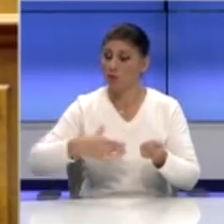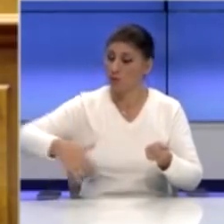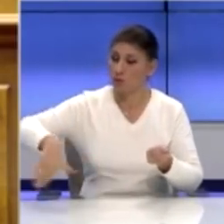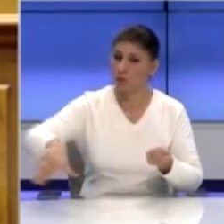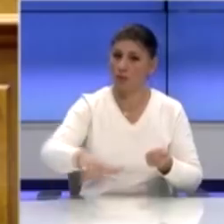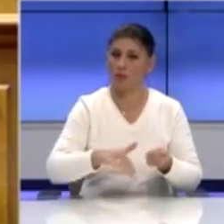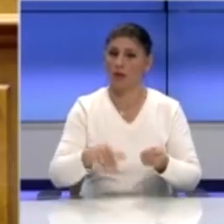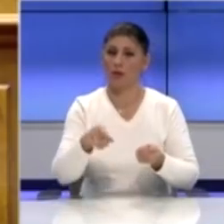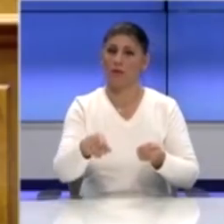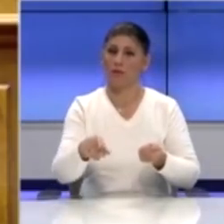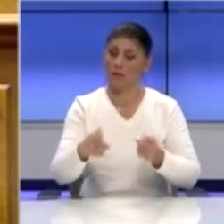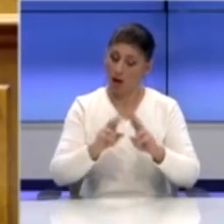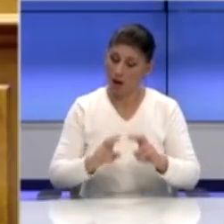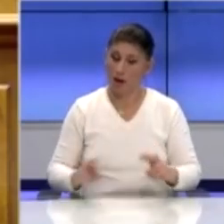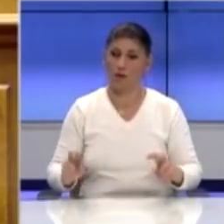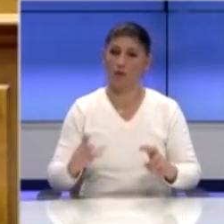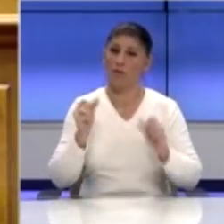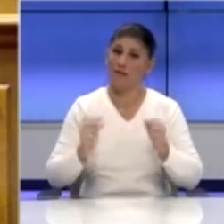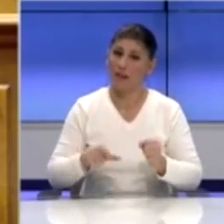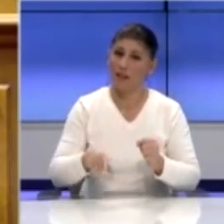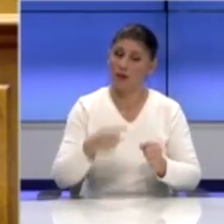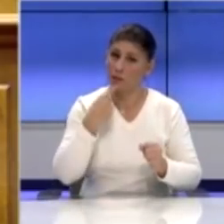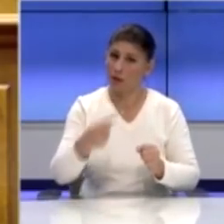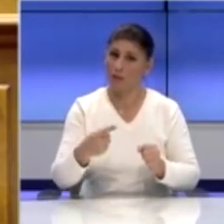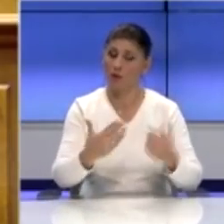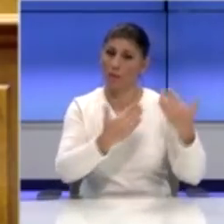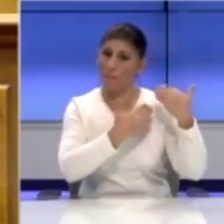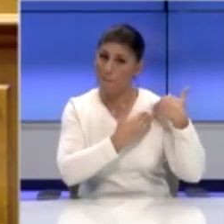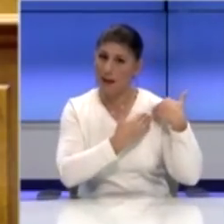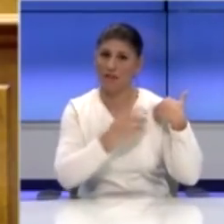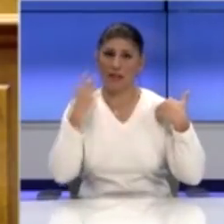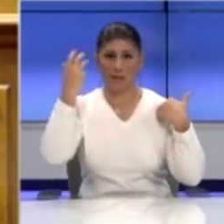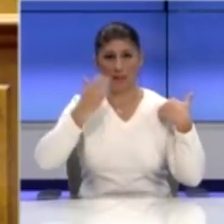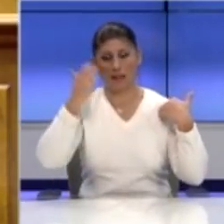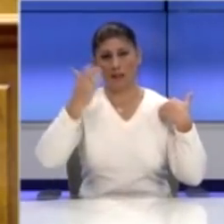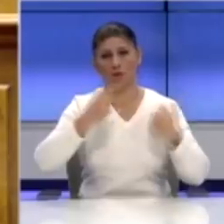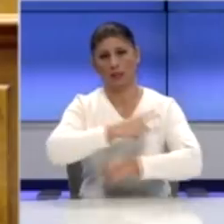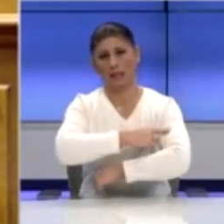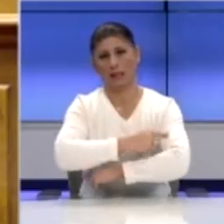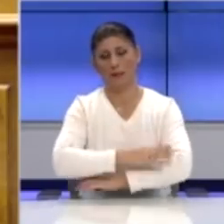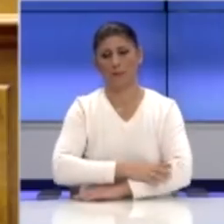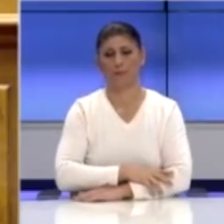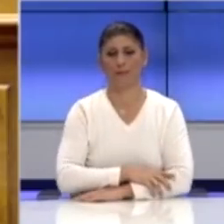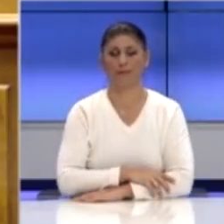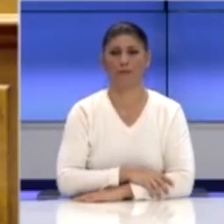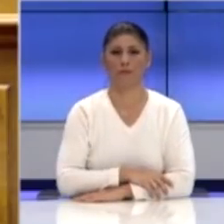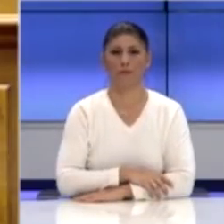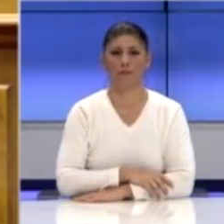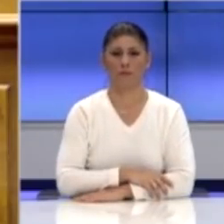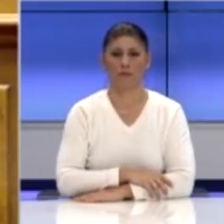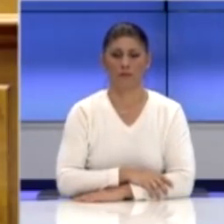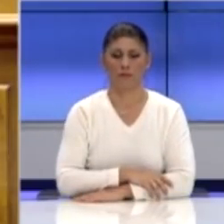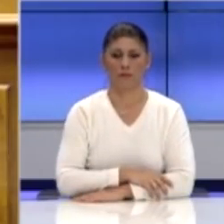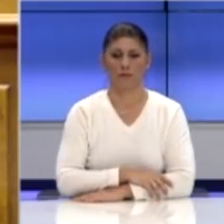πληθυσμό μετά τους αναγκαίους ελέγχους, με βάση αυτά που θα πούν υπεύθυνα οι επιστήμονες γιατροί και όχι τα